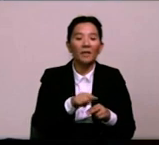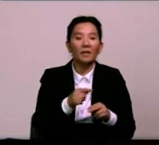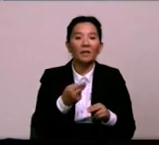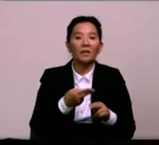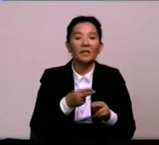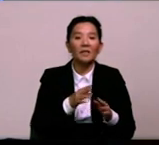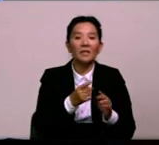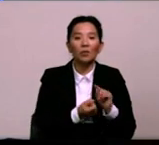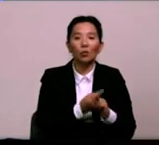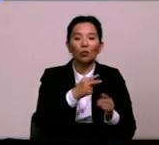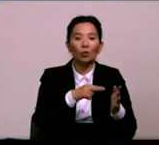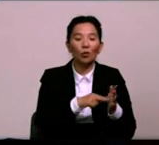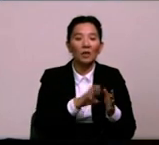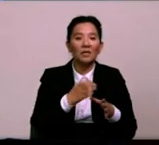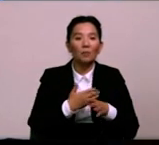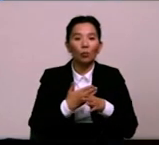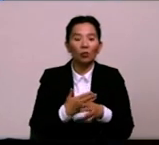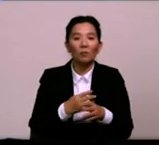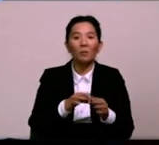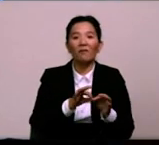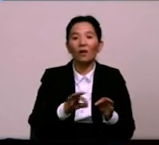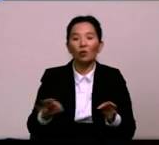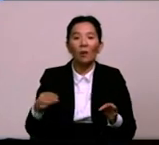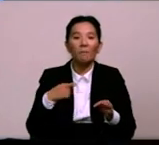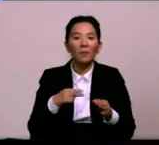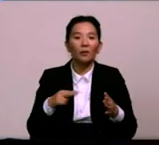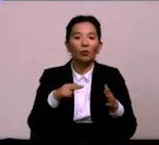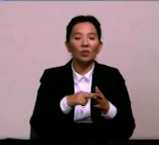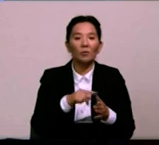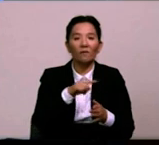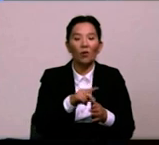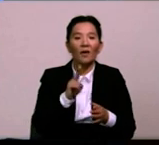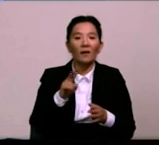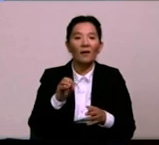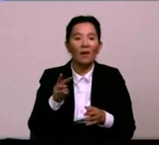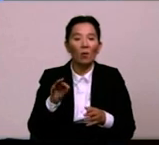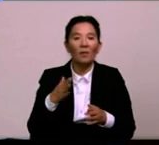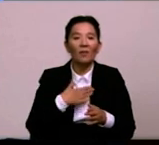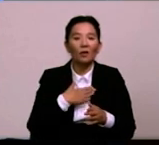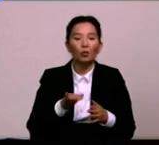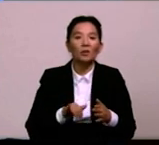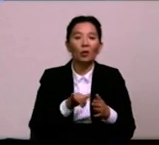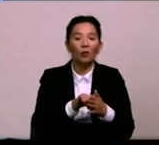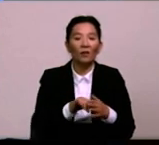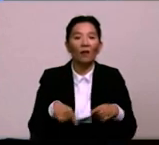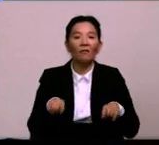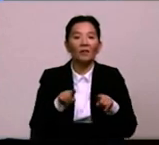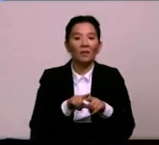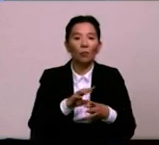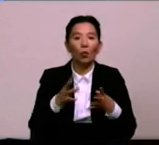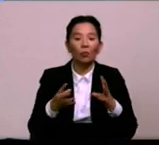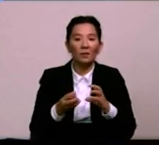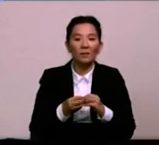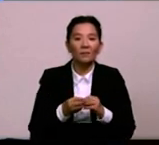есть источник тока. С помощью проводов мы подключаем его к клеммам нашей установки вот таким вот